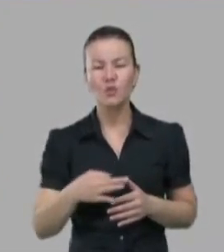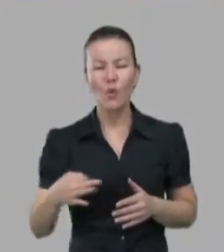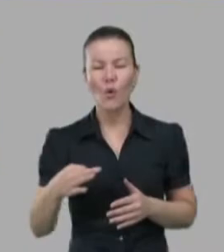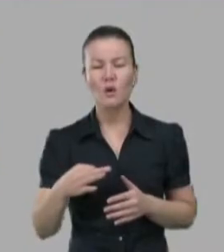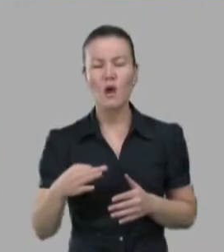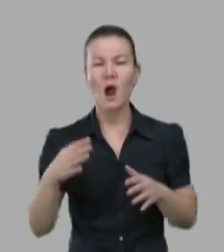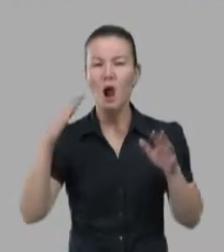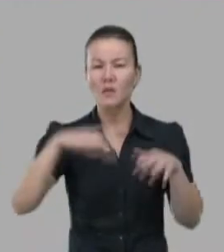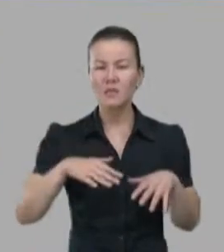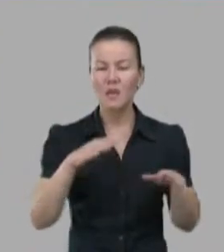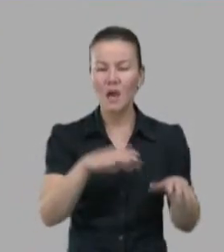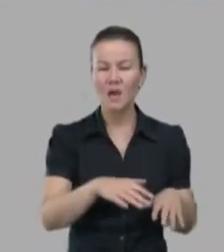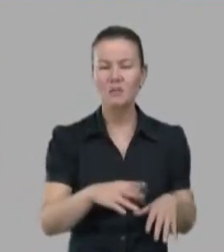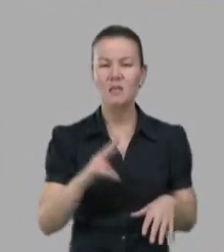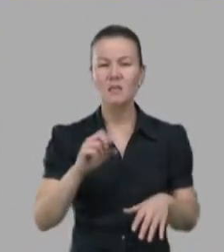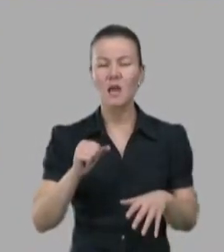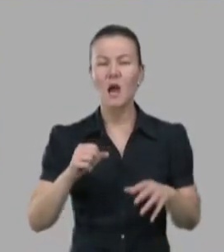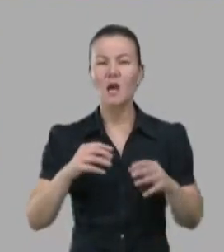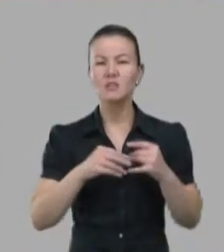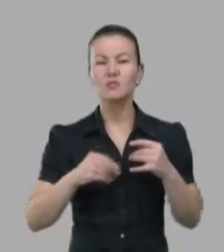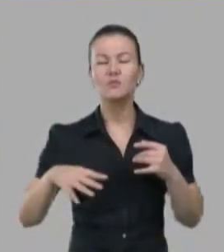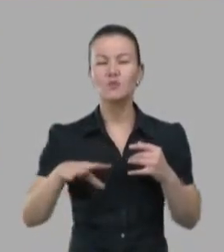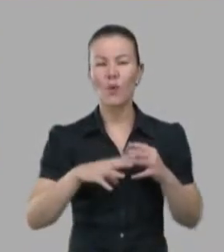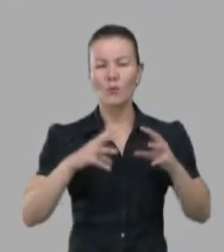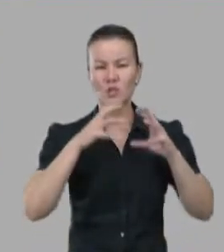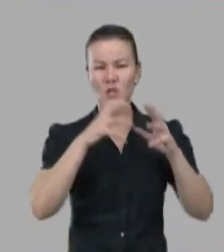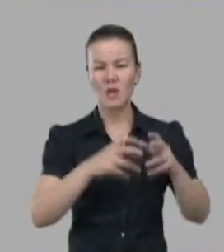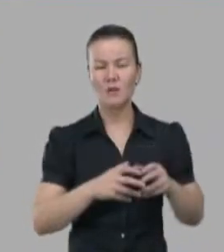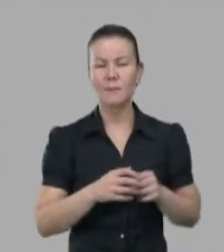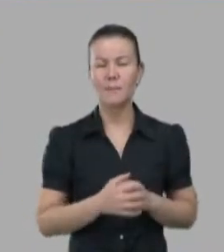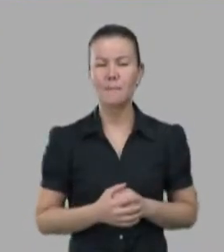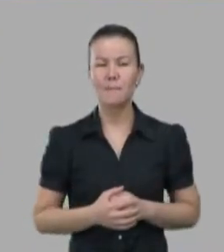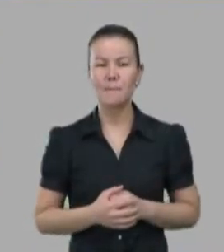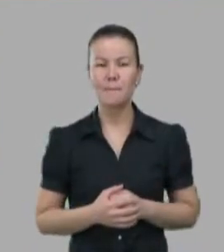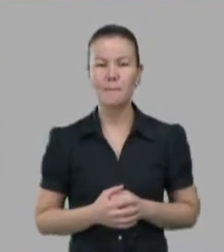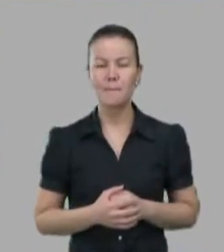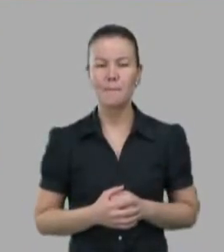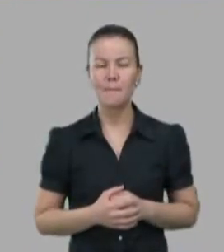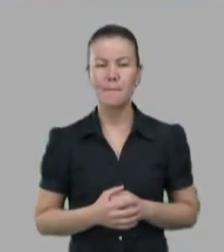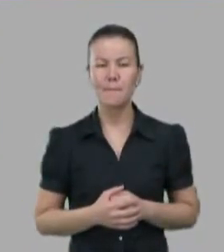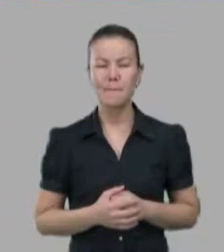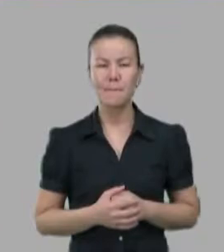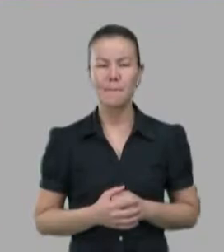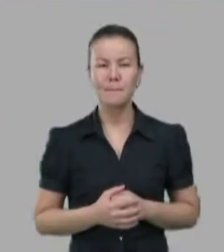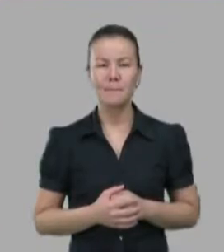и океаны на земном шаре.